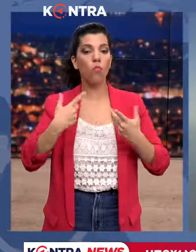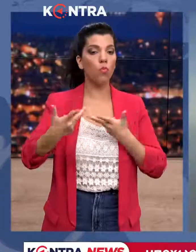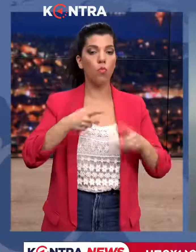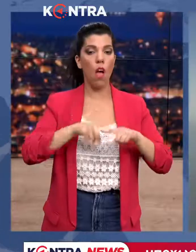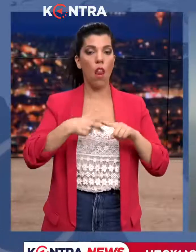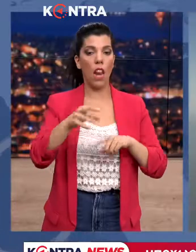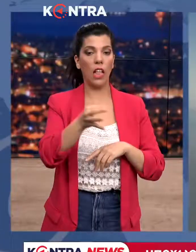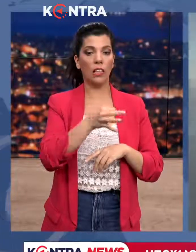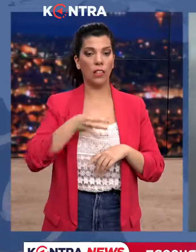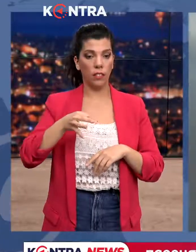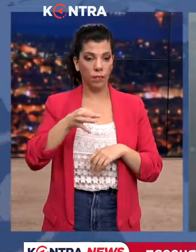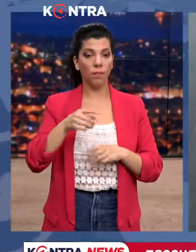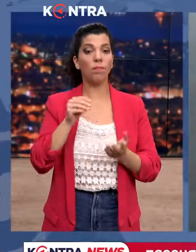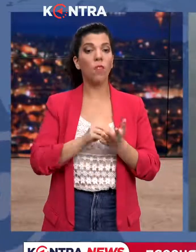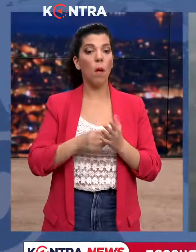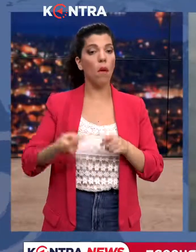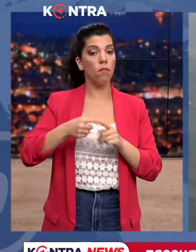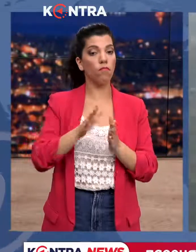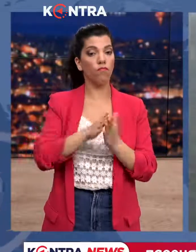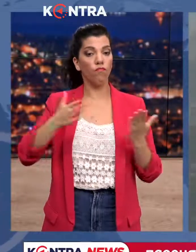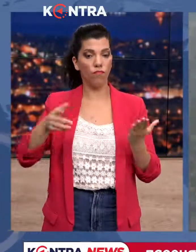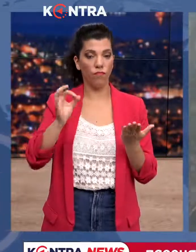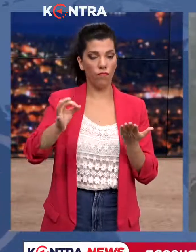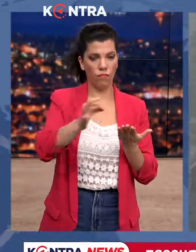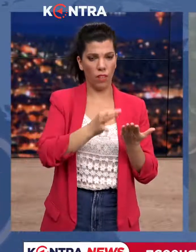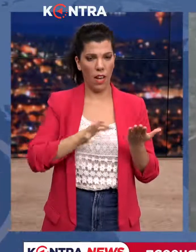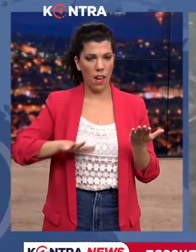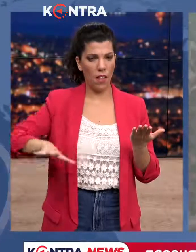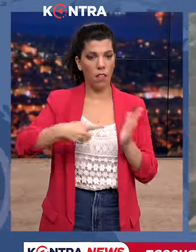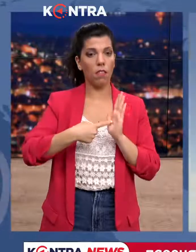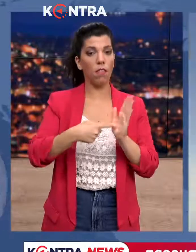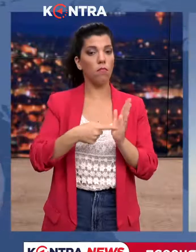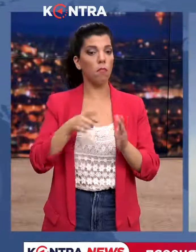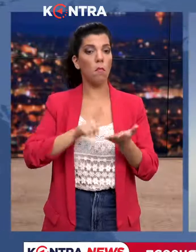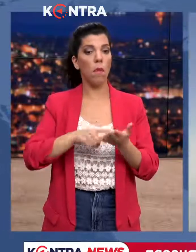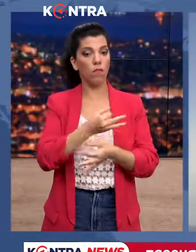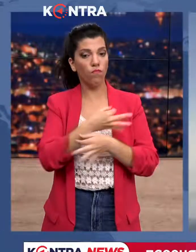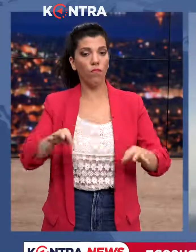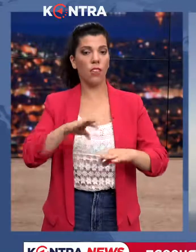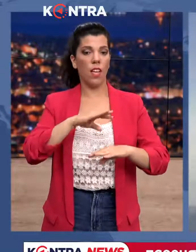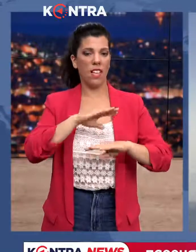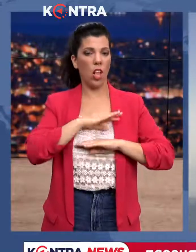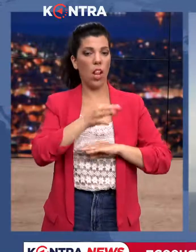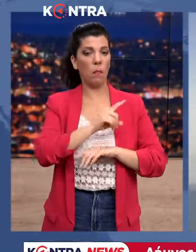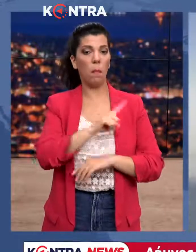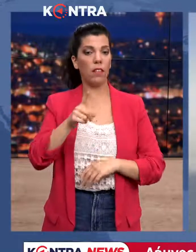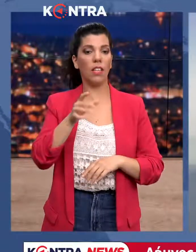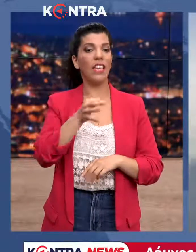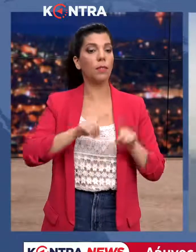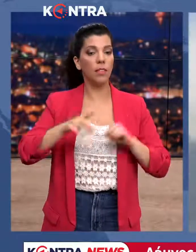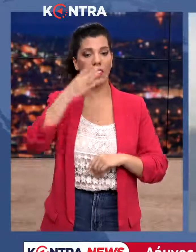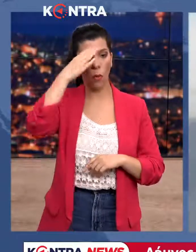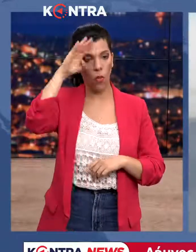ελληνικών νησιών μάλιστα παρουσίασε και χάρτη με τα νησιά για τα οποία ζητά αποστρατικοποίηση και είναι τα εξής σαμοθράκη